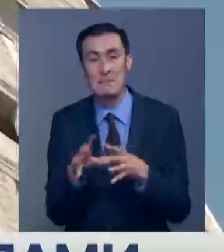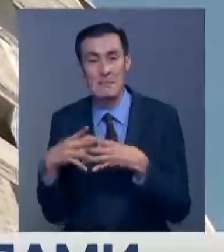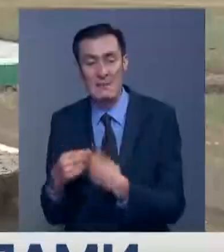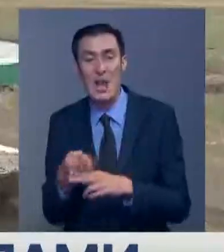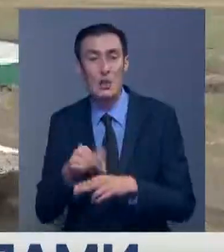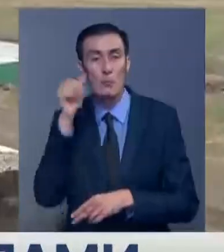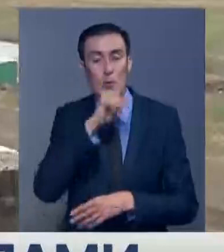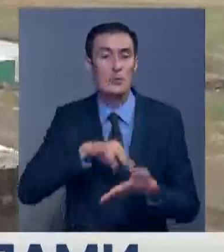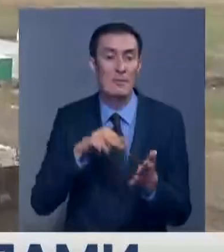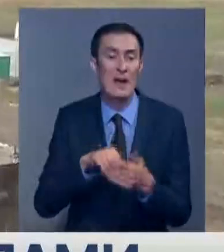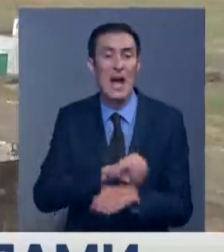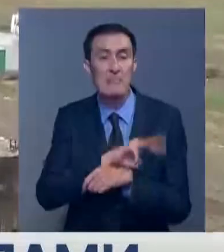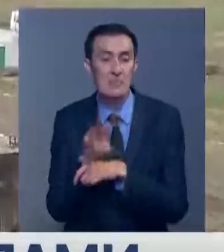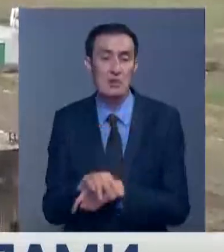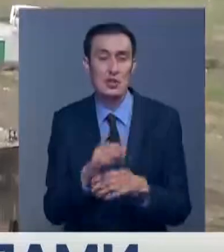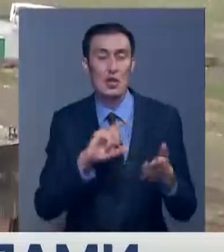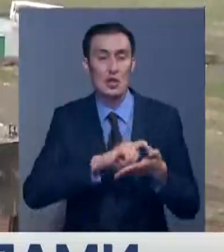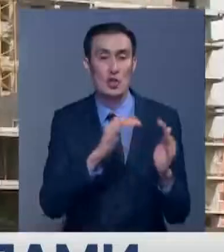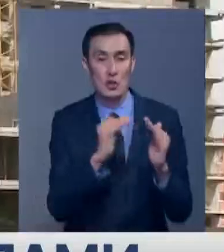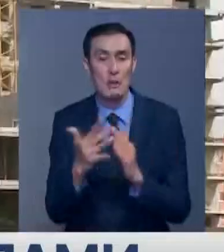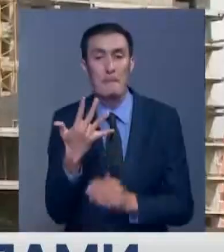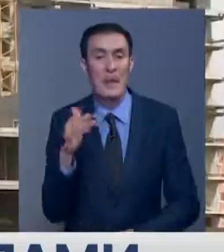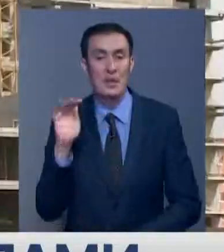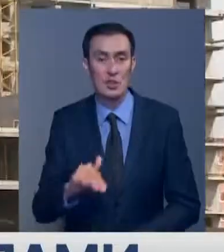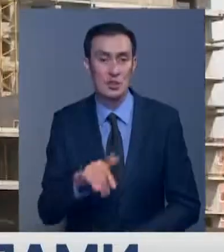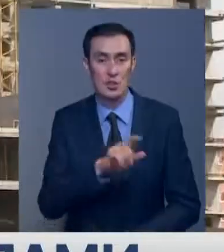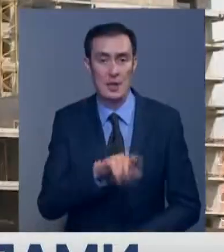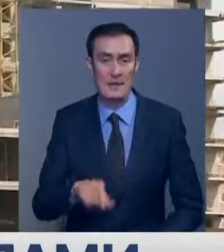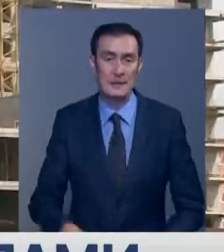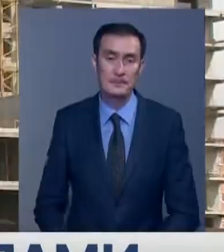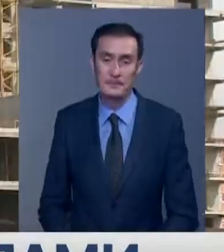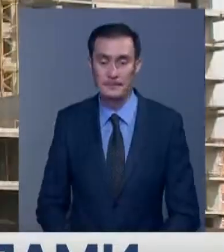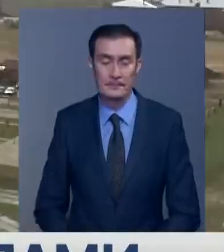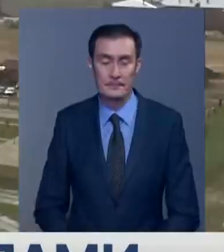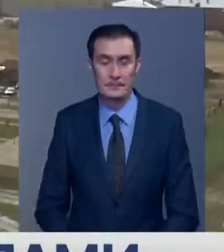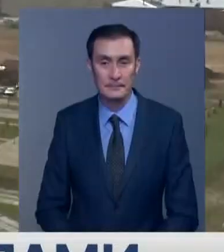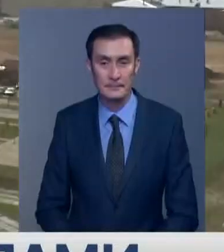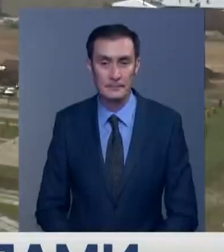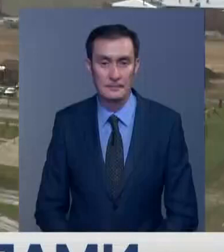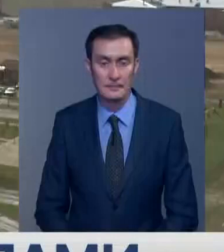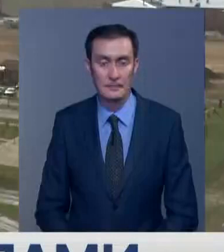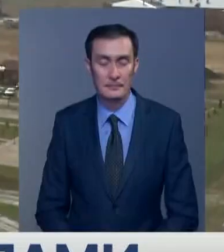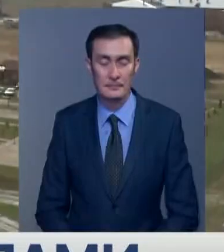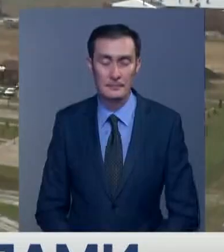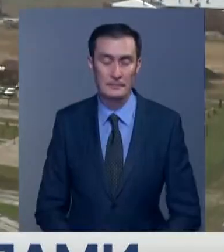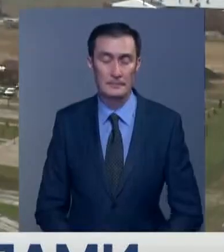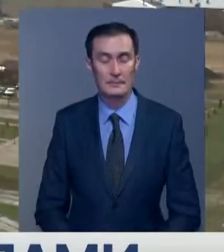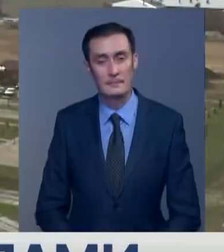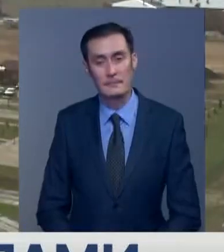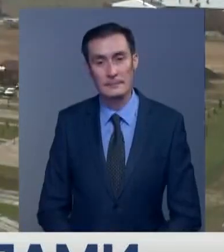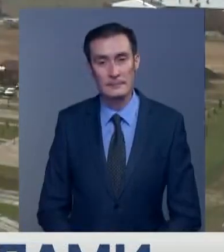году запланировано обеспечить жильем 5000 человек. Наталья Строкова, Дамир Берикулы, Евгений Шинкаренко, Хабар 24, Кокшетау.